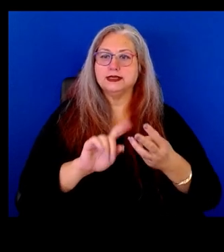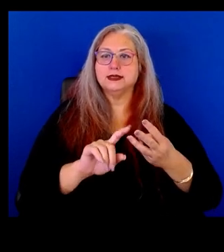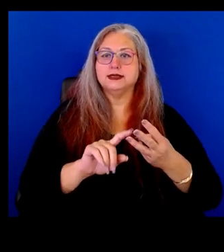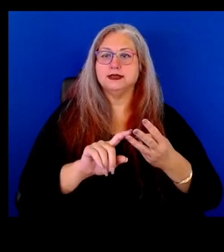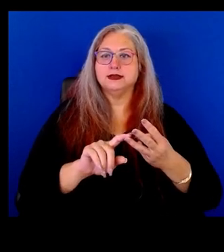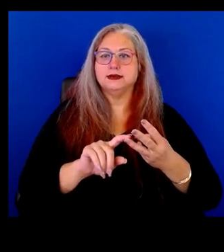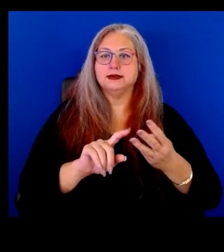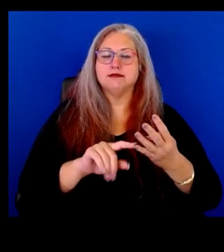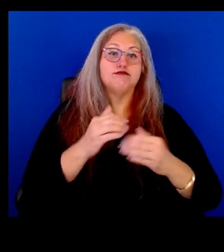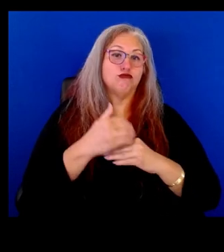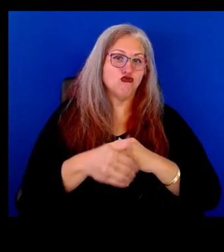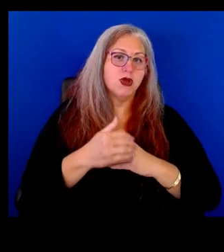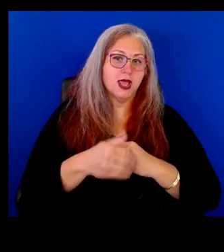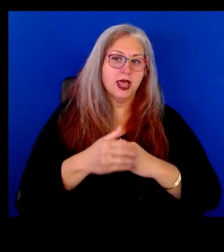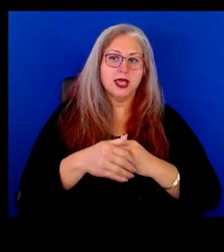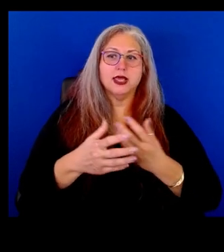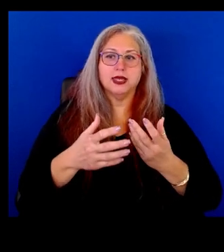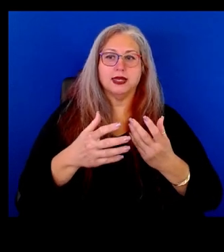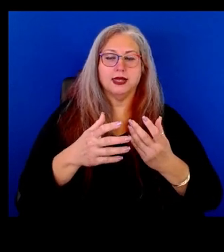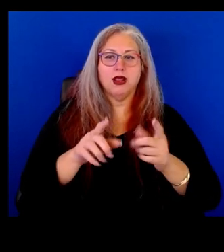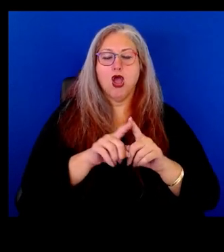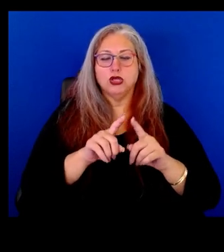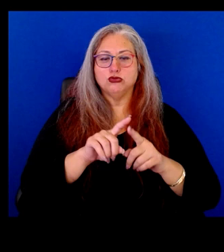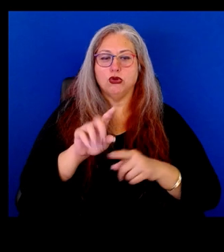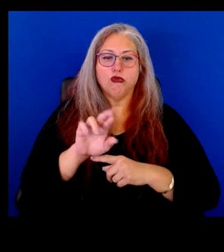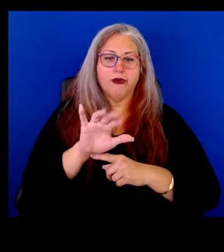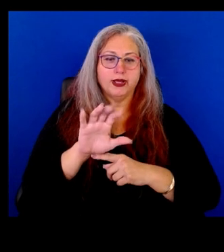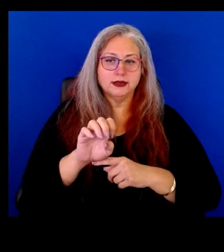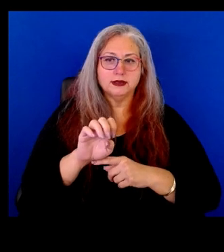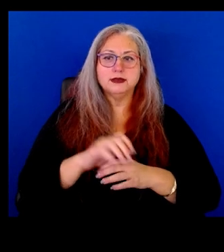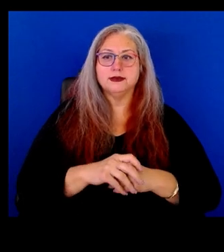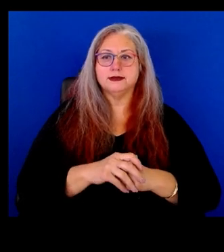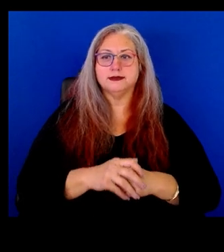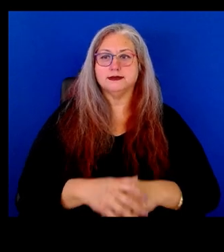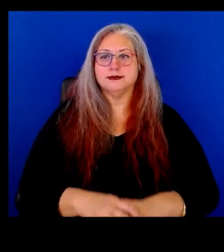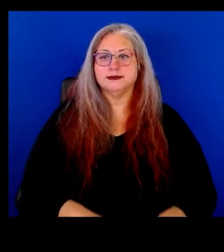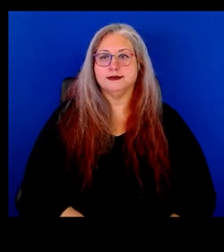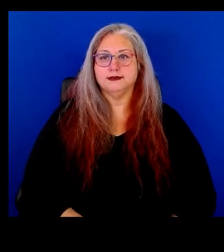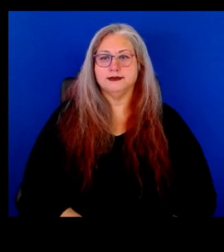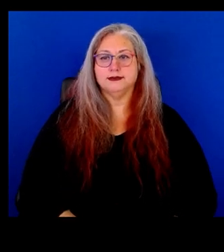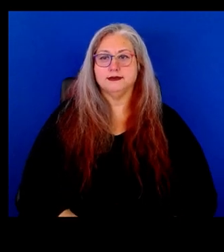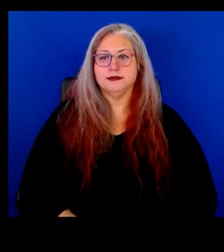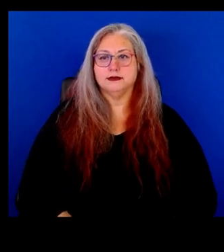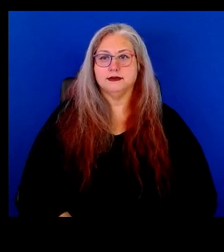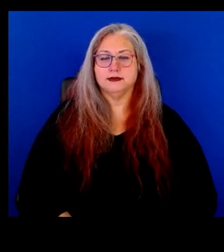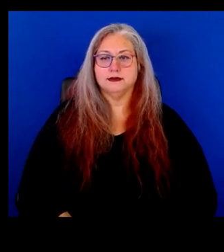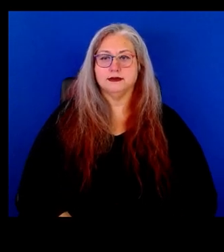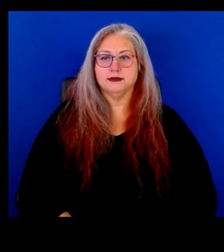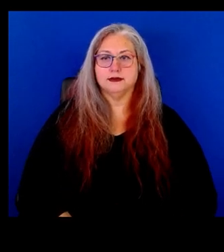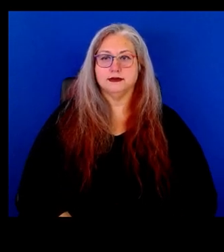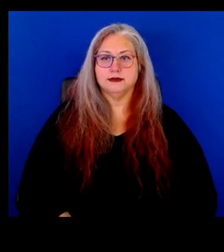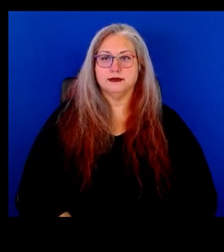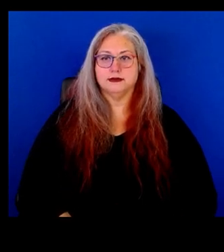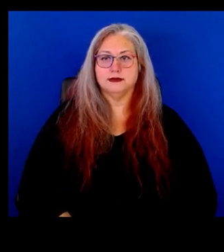cheese, bread as well, in addition to rice. حابة أحكي إنه بمرة